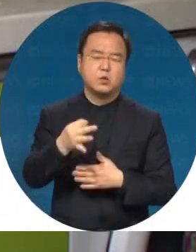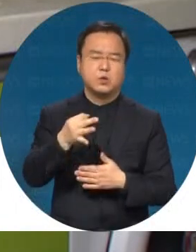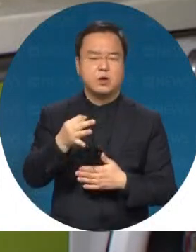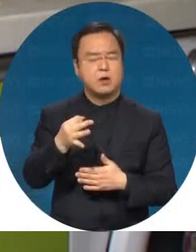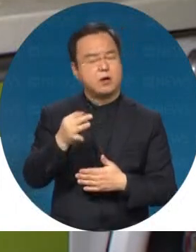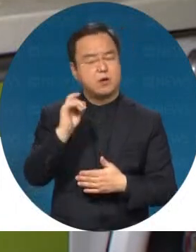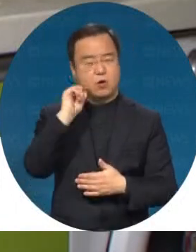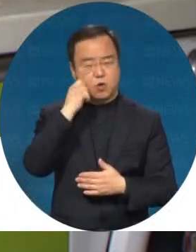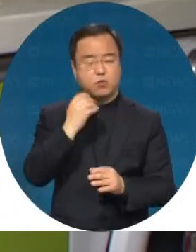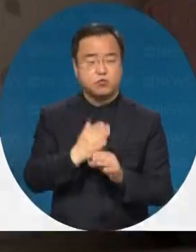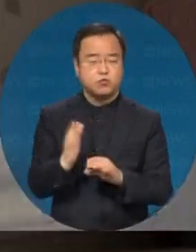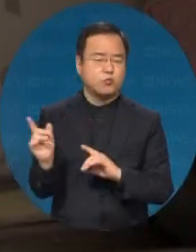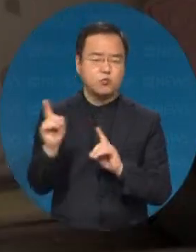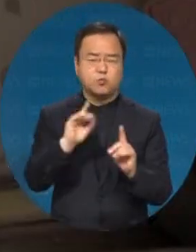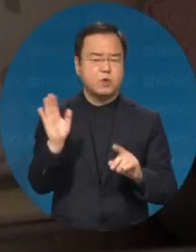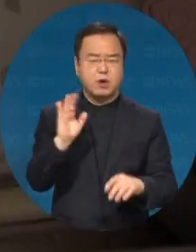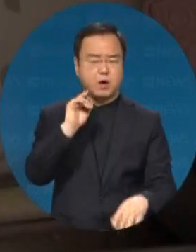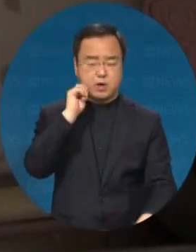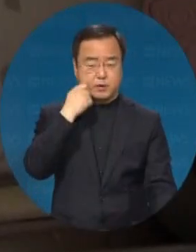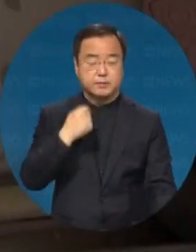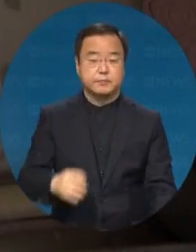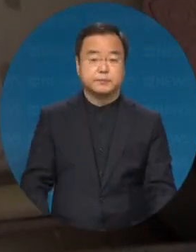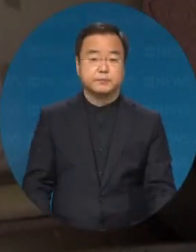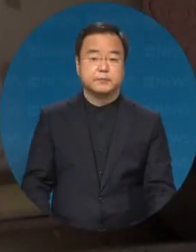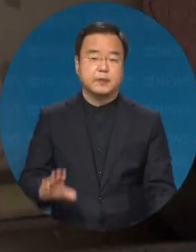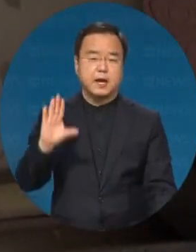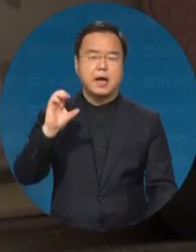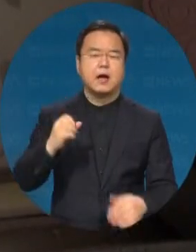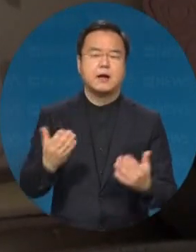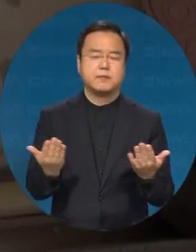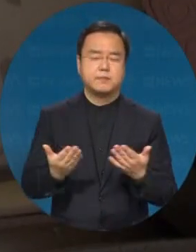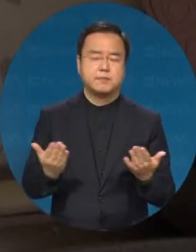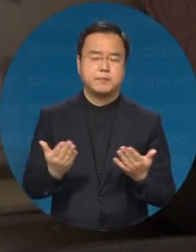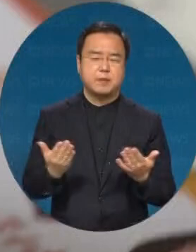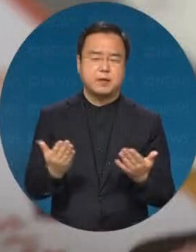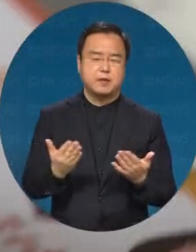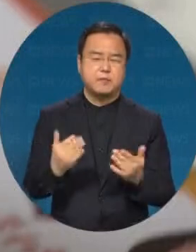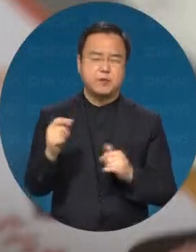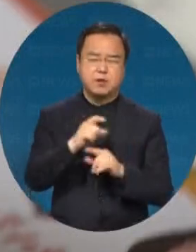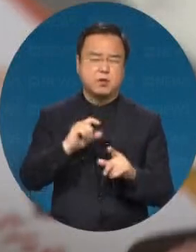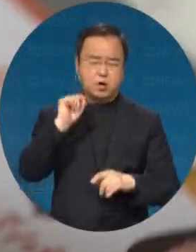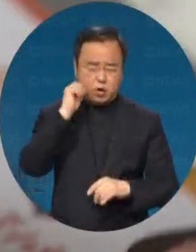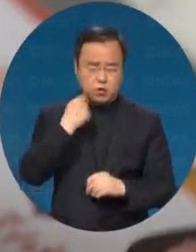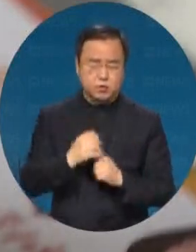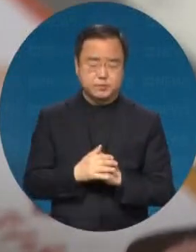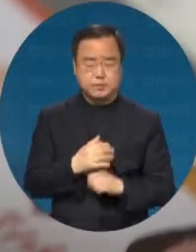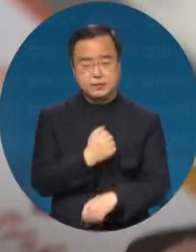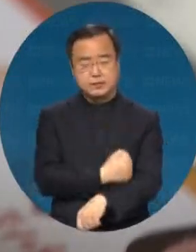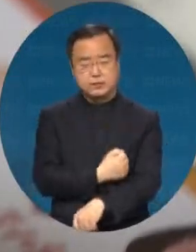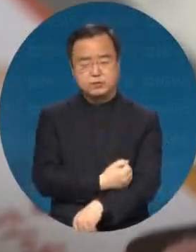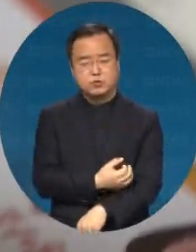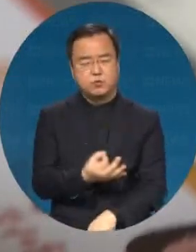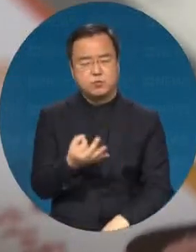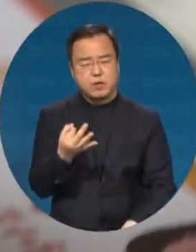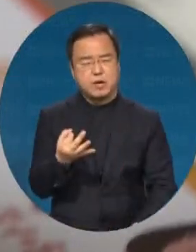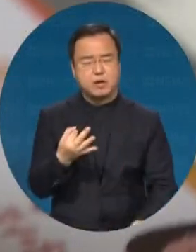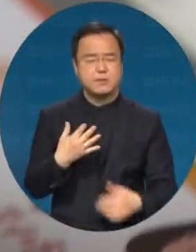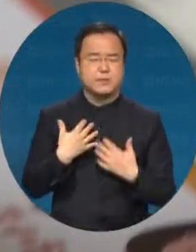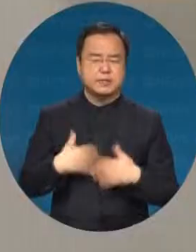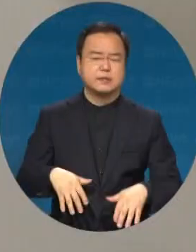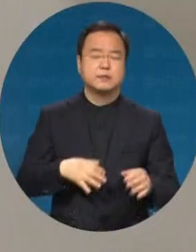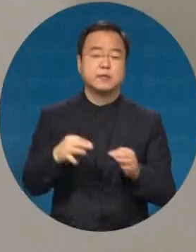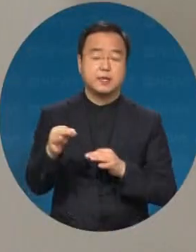회복이 잘 안 되네요 아르바이트는 하늘의 별따입니다 인건비에 지친 가게들은 아르바이트생을 줄이고